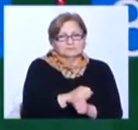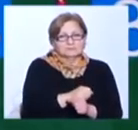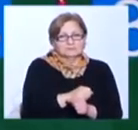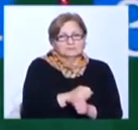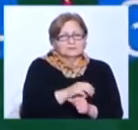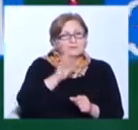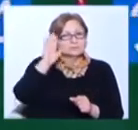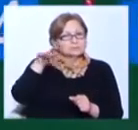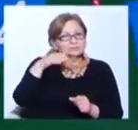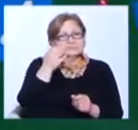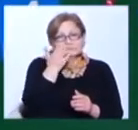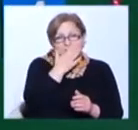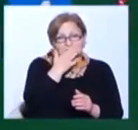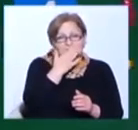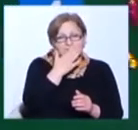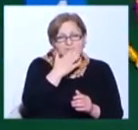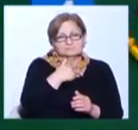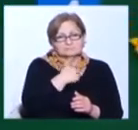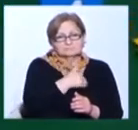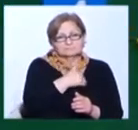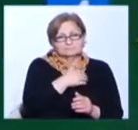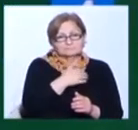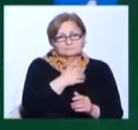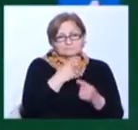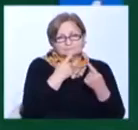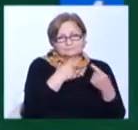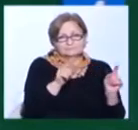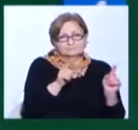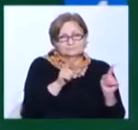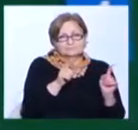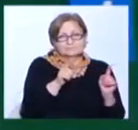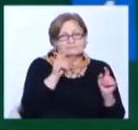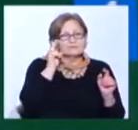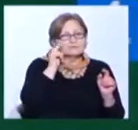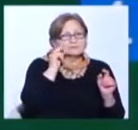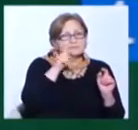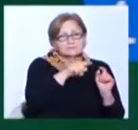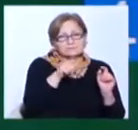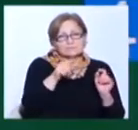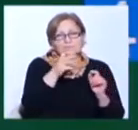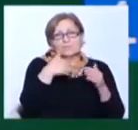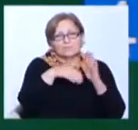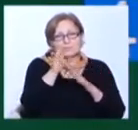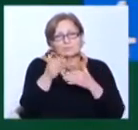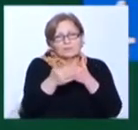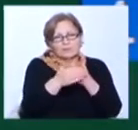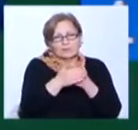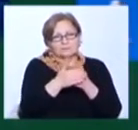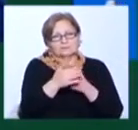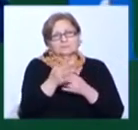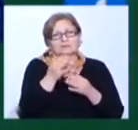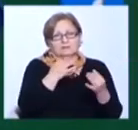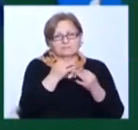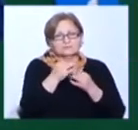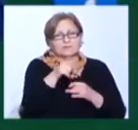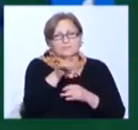შემდეგი გაკვეთილისთვის მე მინდა თქვენ სხვა ციფრებიც უფრო ახლოს გაგაცნოთ. ვისაუბროთ მასზე.